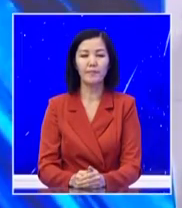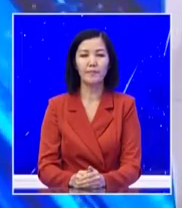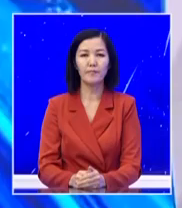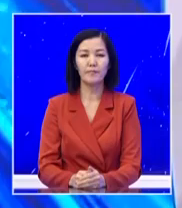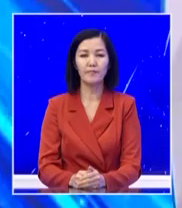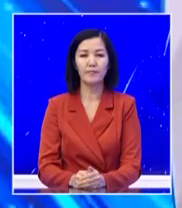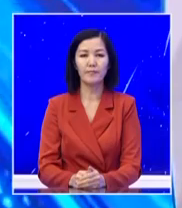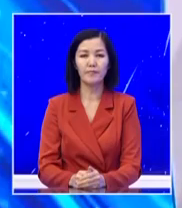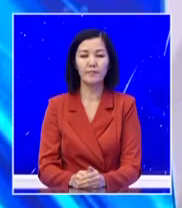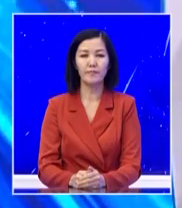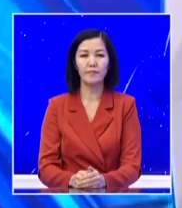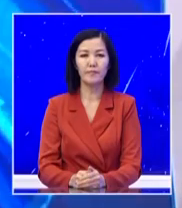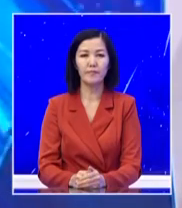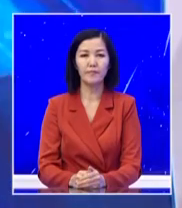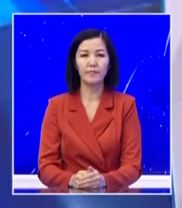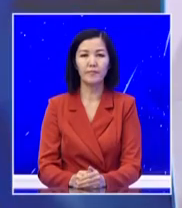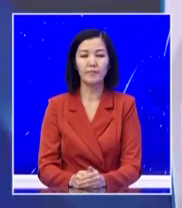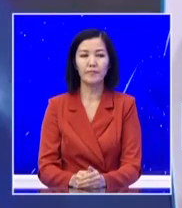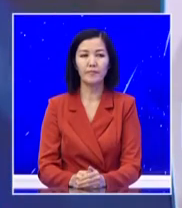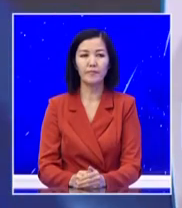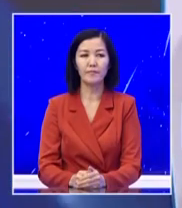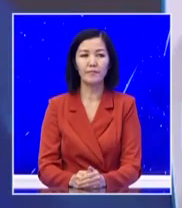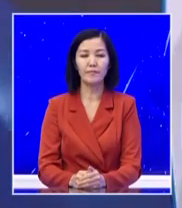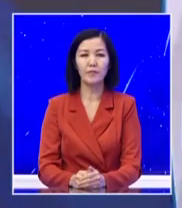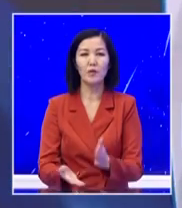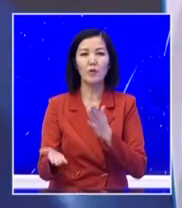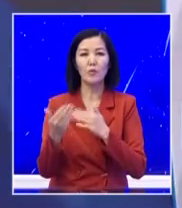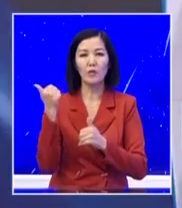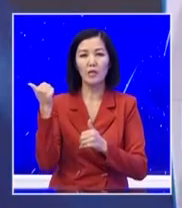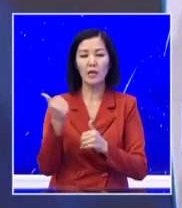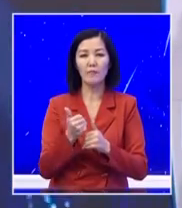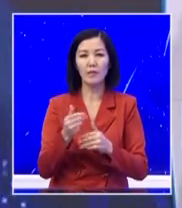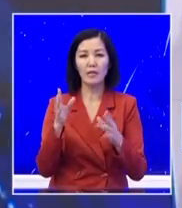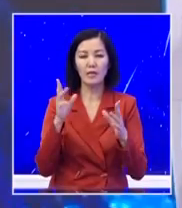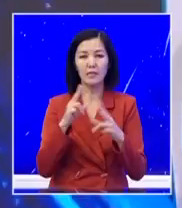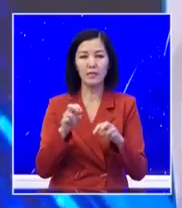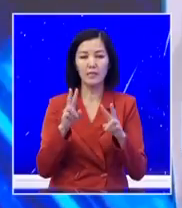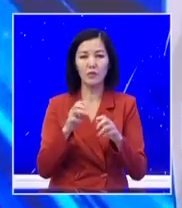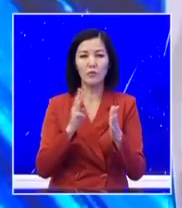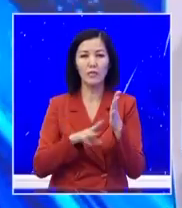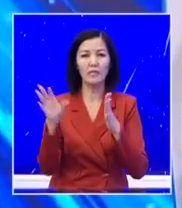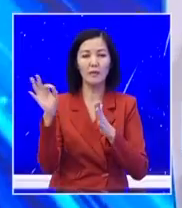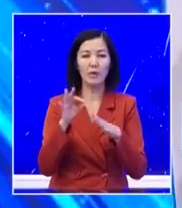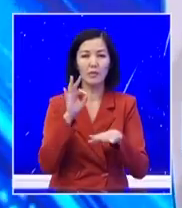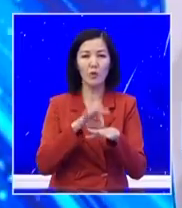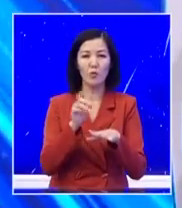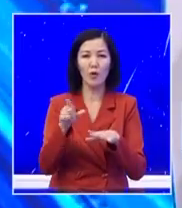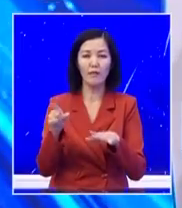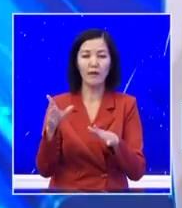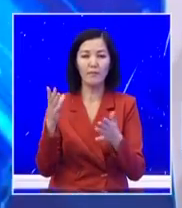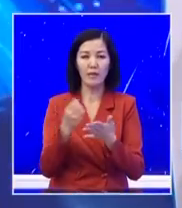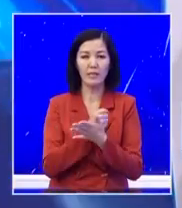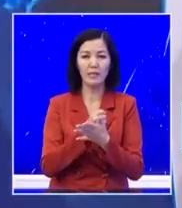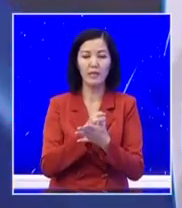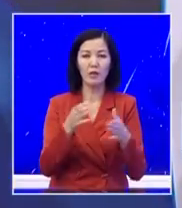недели колебался в пределах от 2% до 5%. Өткен аптадағы скрининг кезінде 80%-ға жуық науқас анықталды. Белгілі